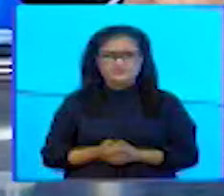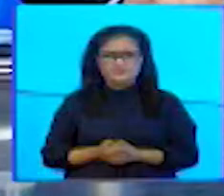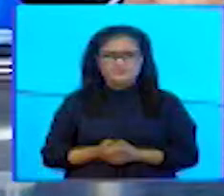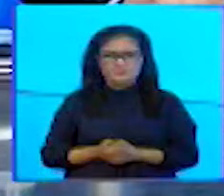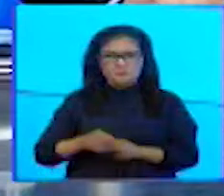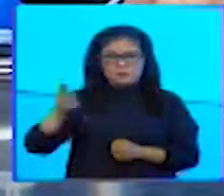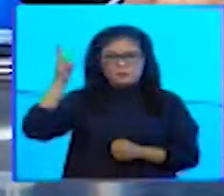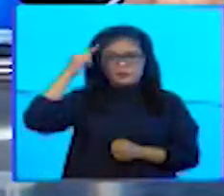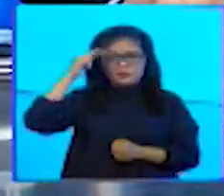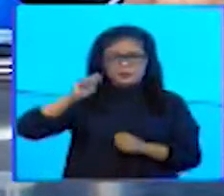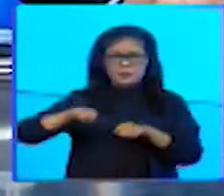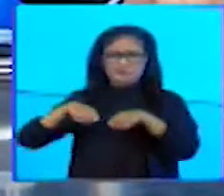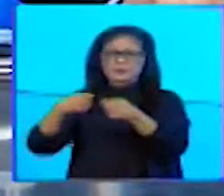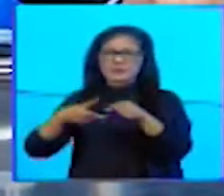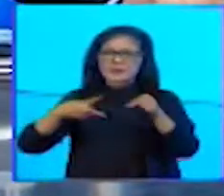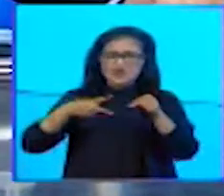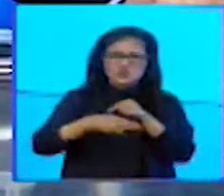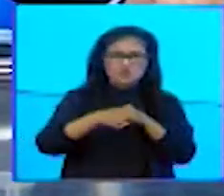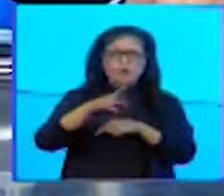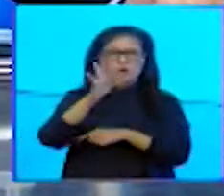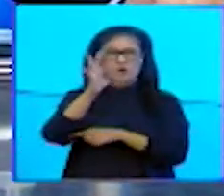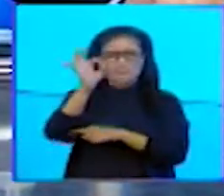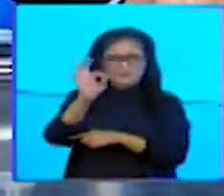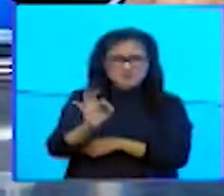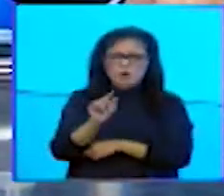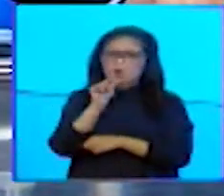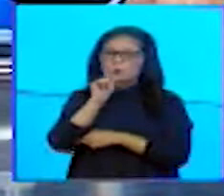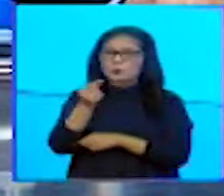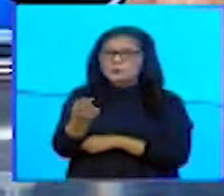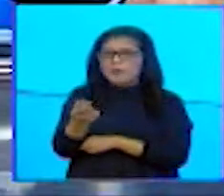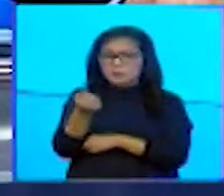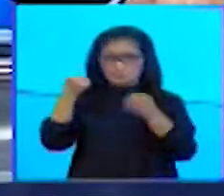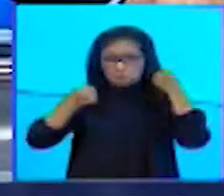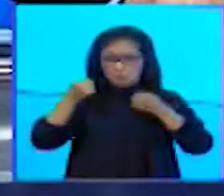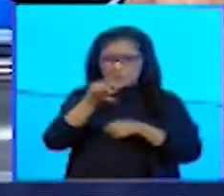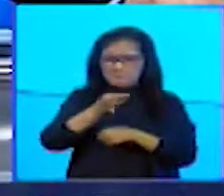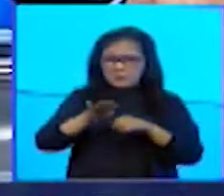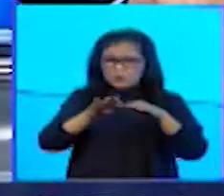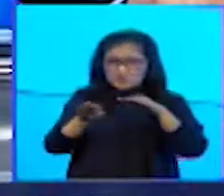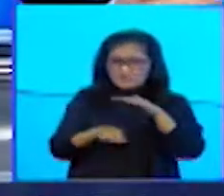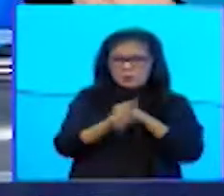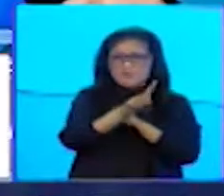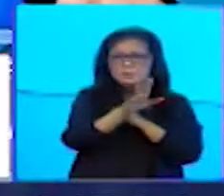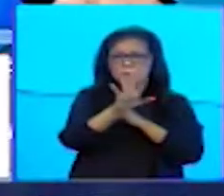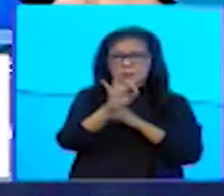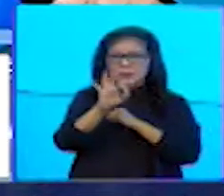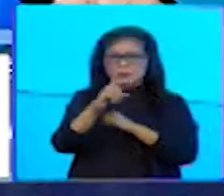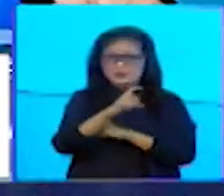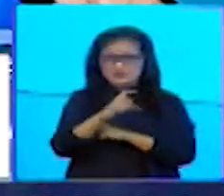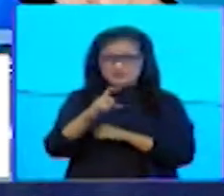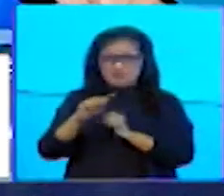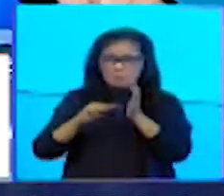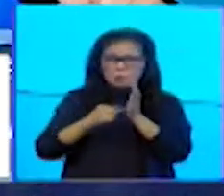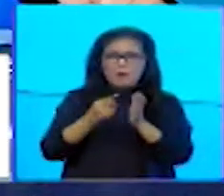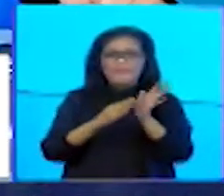Pemerintah memberikan diskon sebesar 0% bagi pembelian mobil baru di bawah 1.500 cc mulai